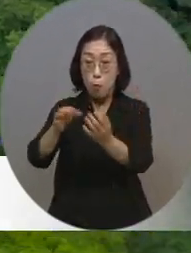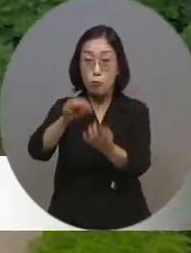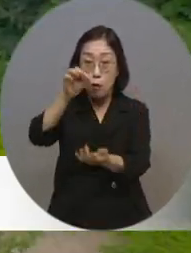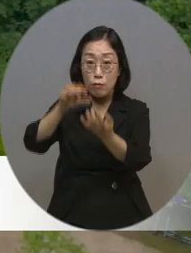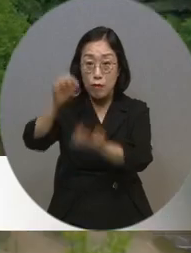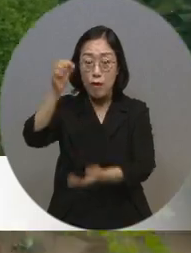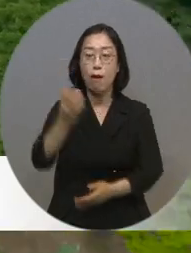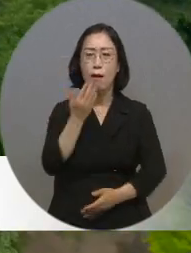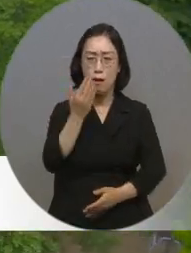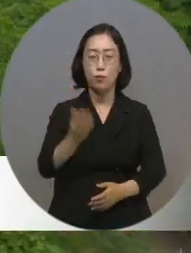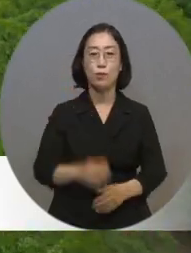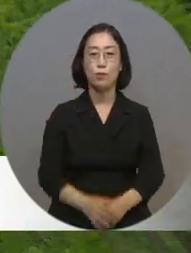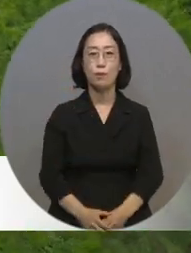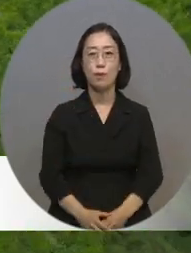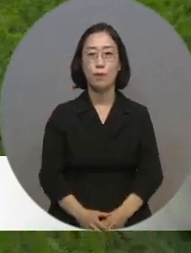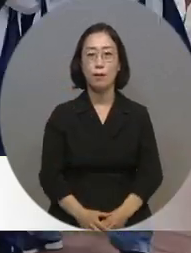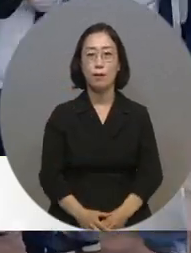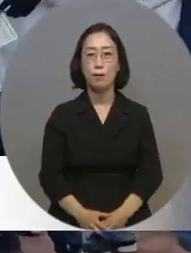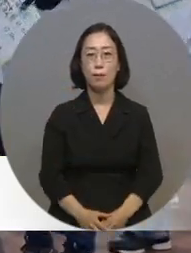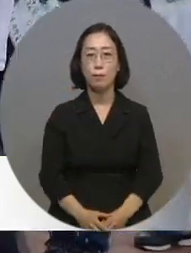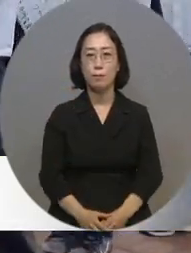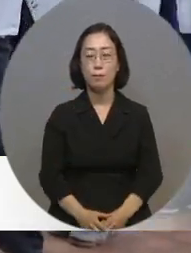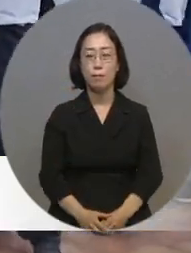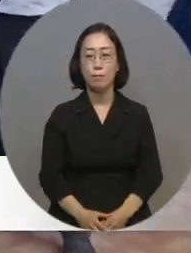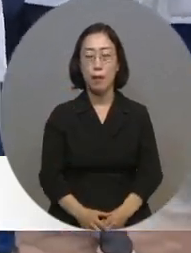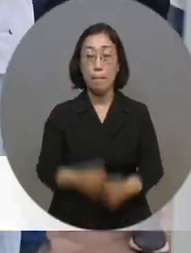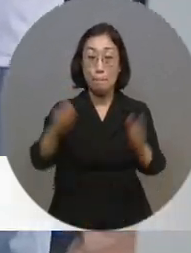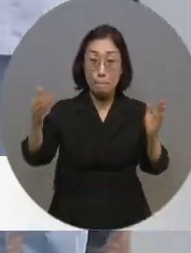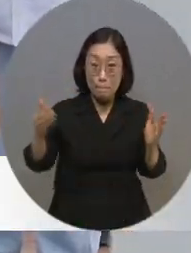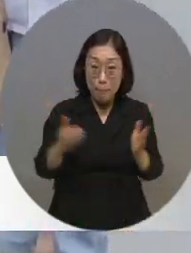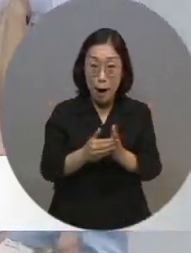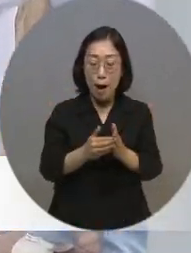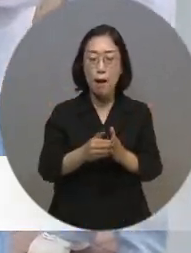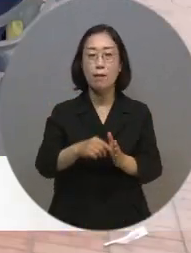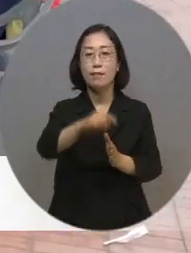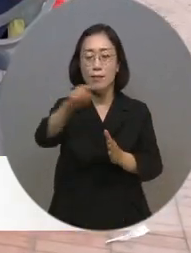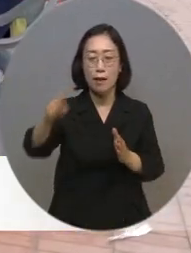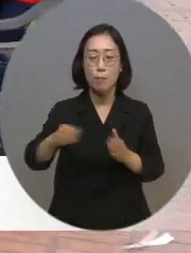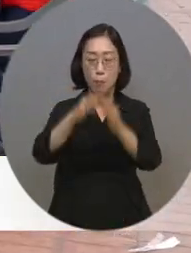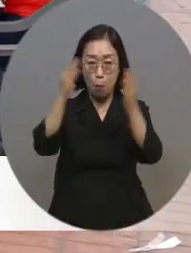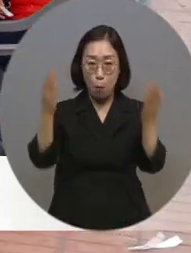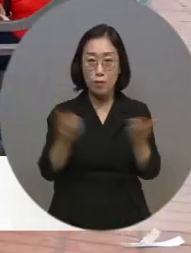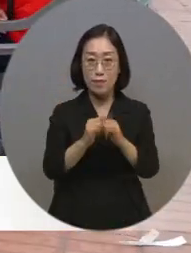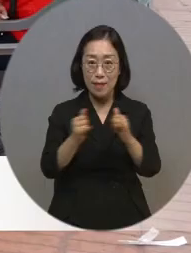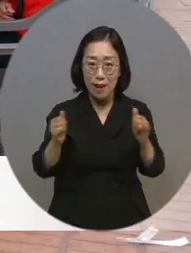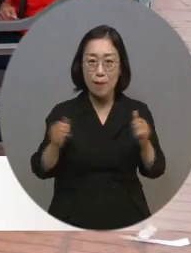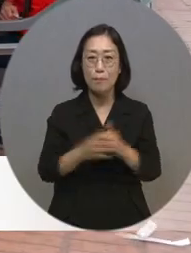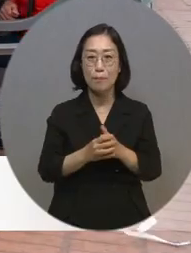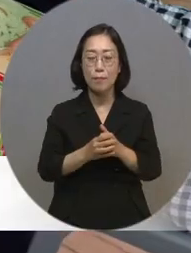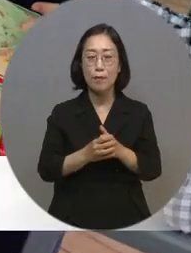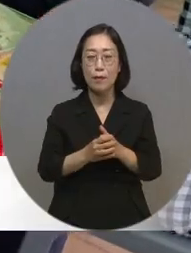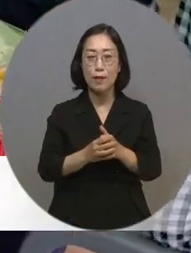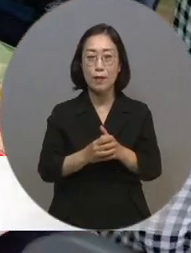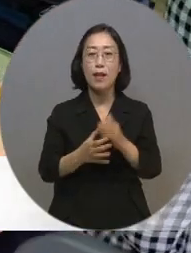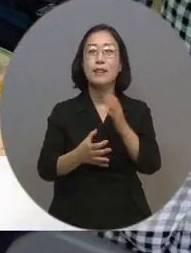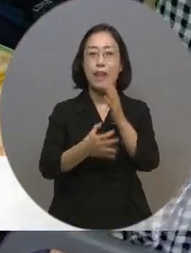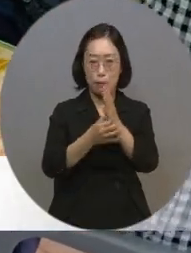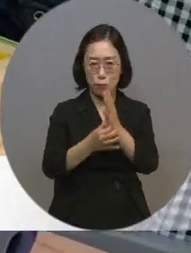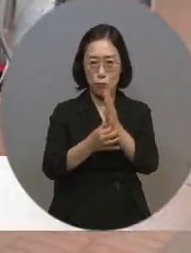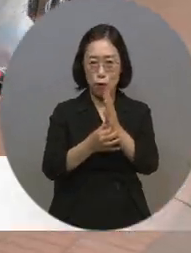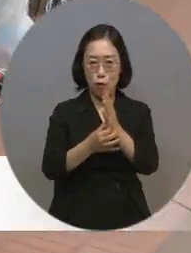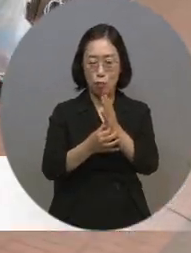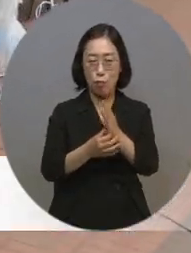폭을 넓혀주었습니다. 코스를 마친 참가자 모두에게 대회 참가비 금액만큼 상품권을